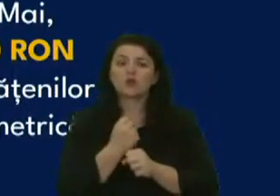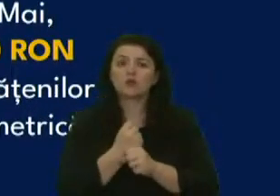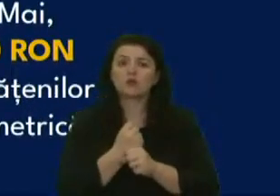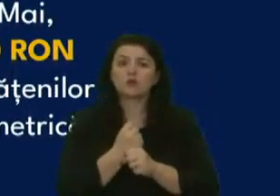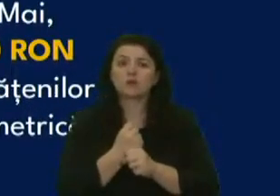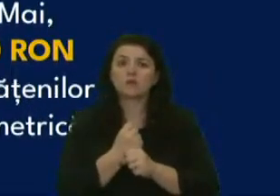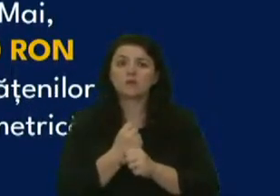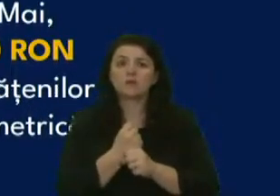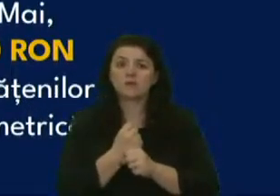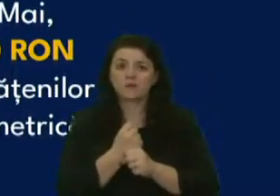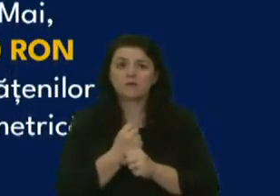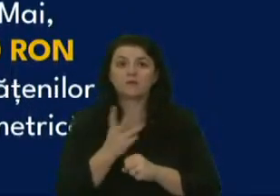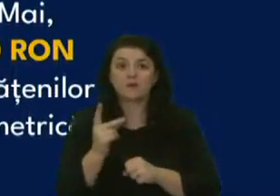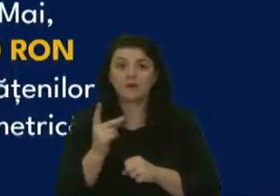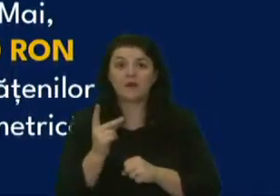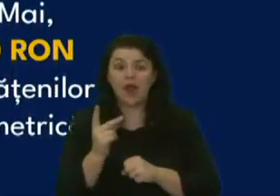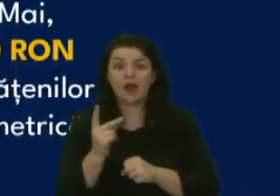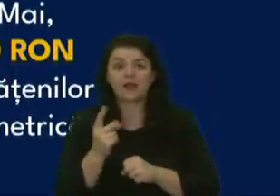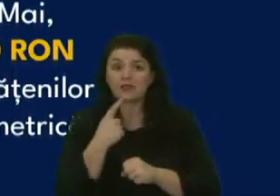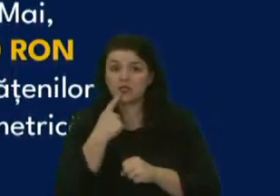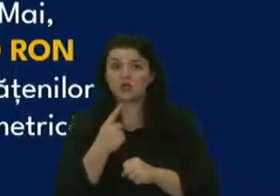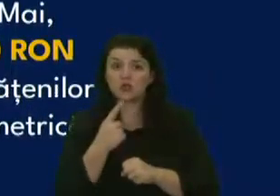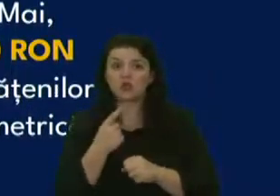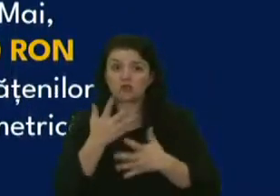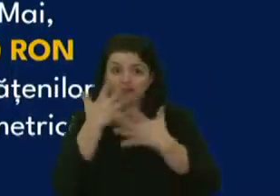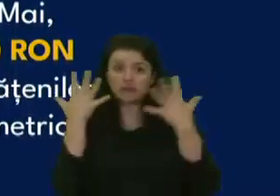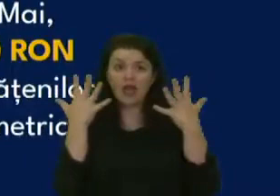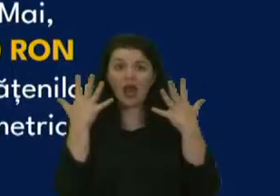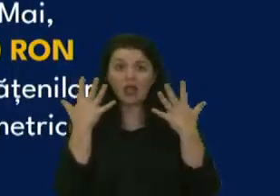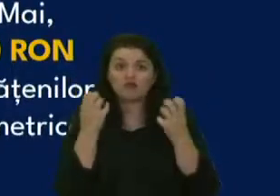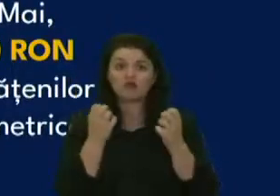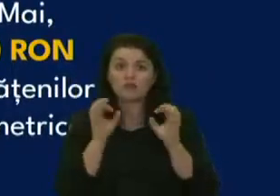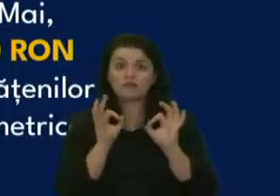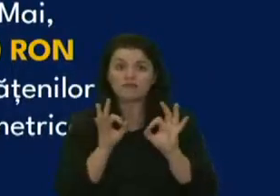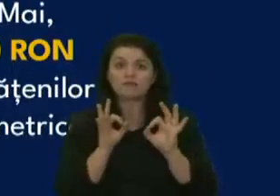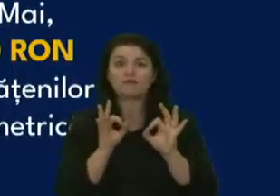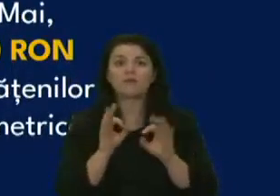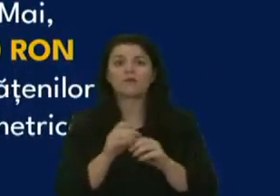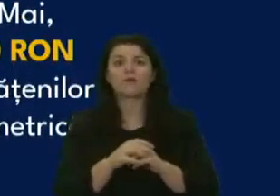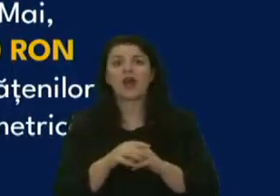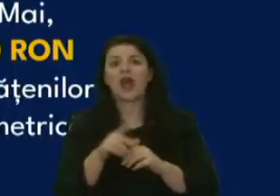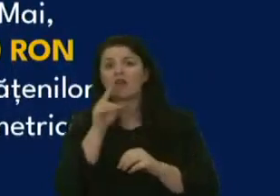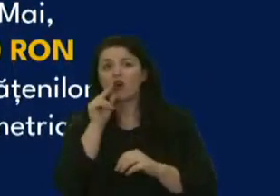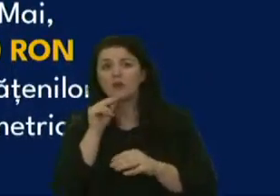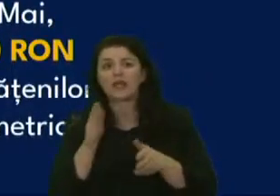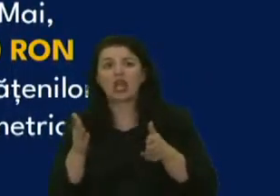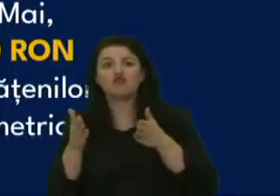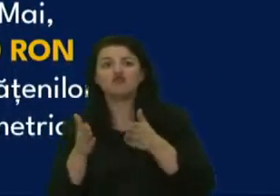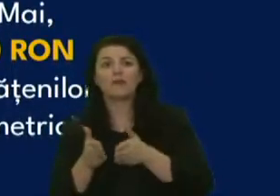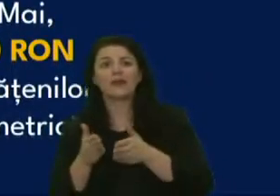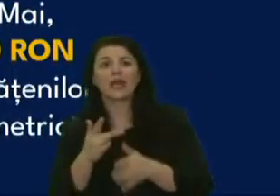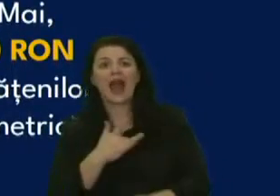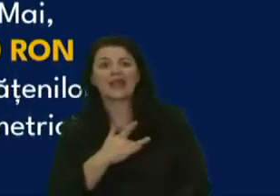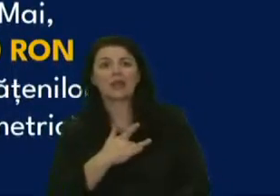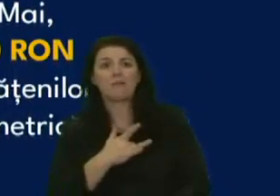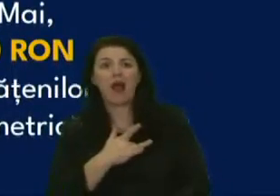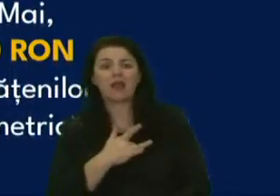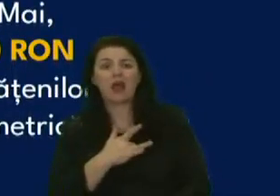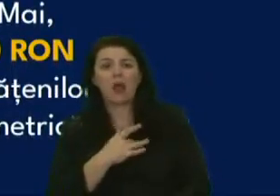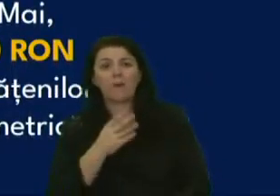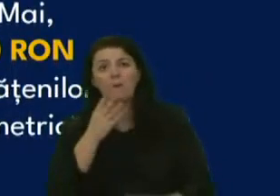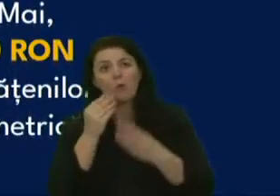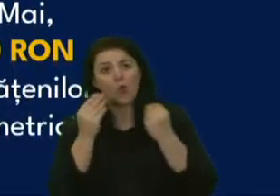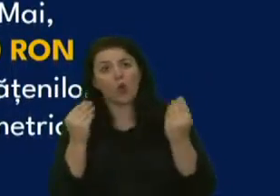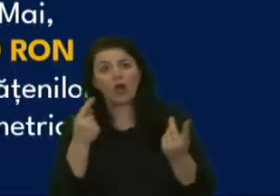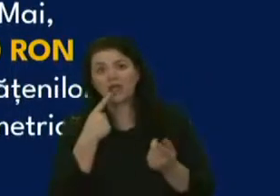moderne dau un prim semnal de oră exactă la fel cum am vorbit și despre acel cimitir despre animale care mulți m au criticat cred că